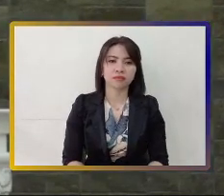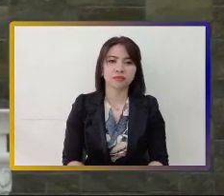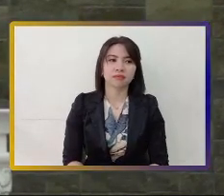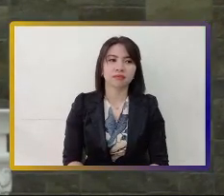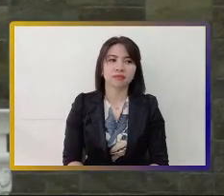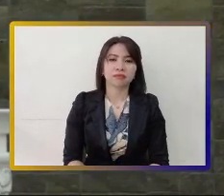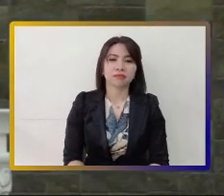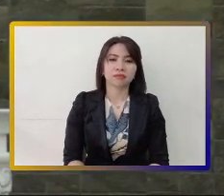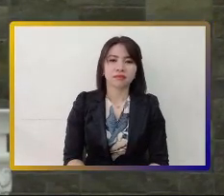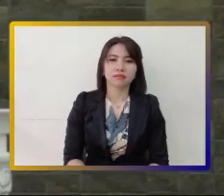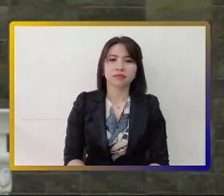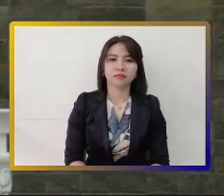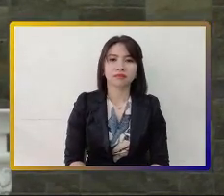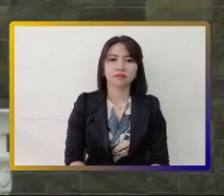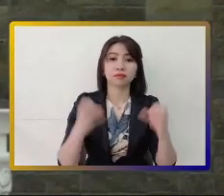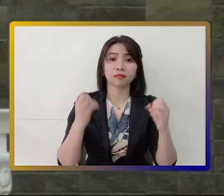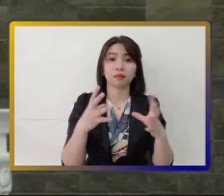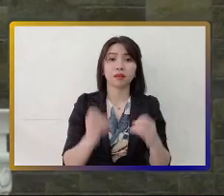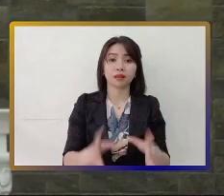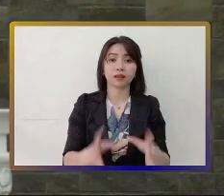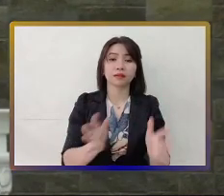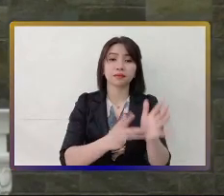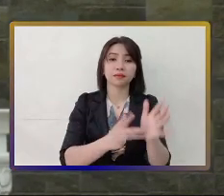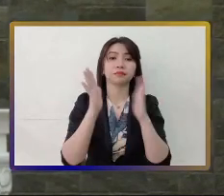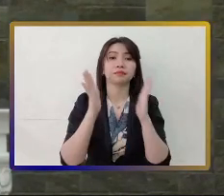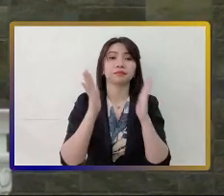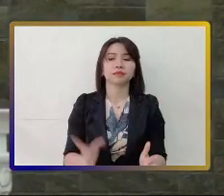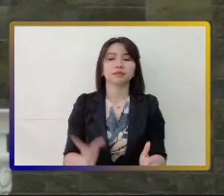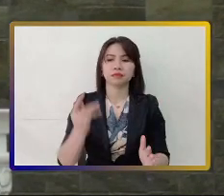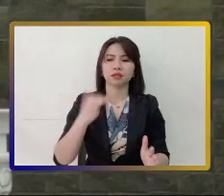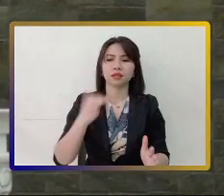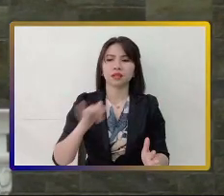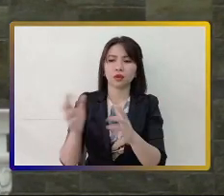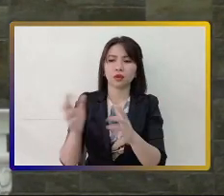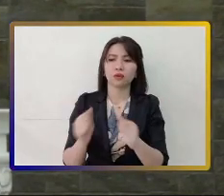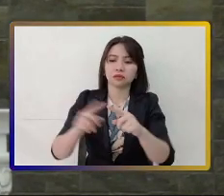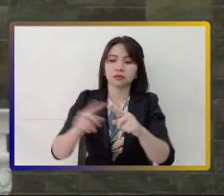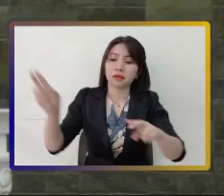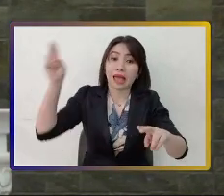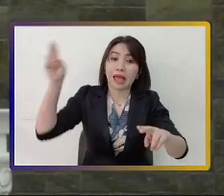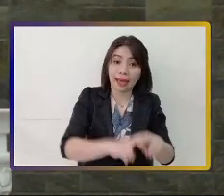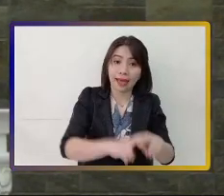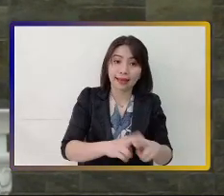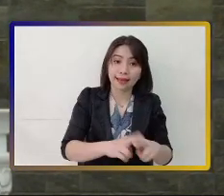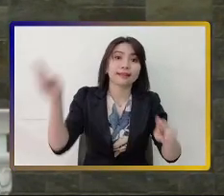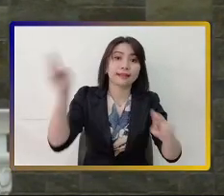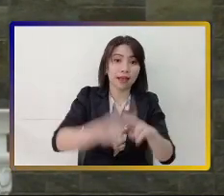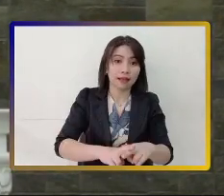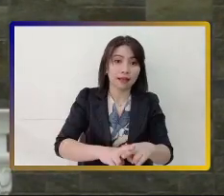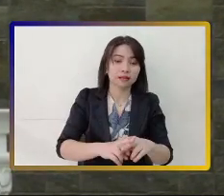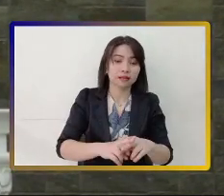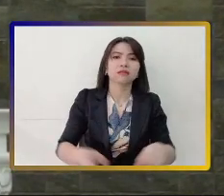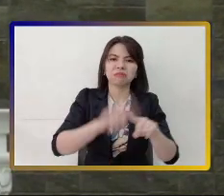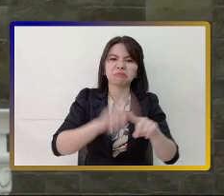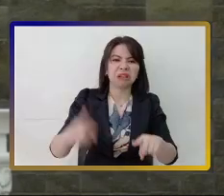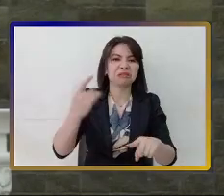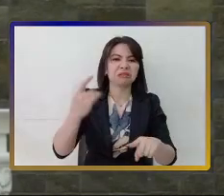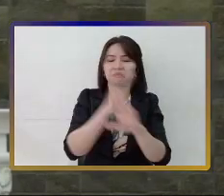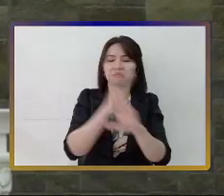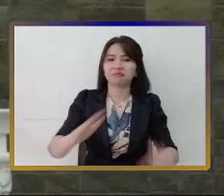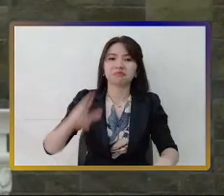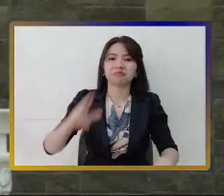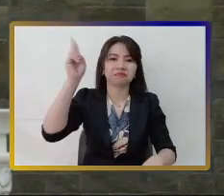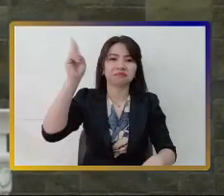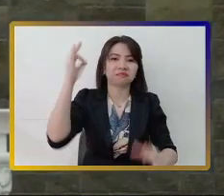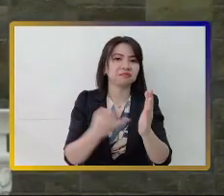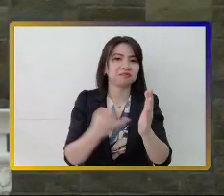ko, maraming mga Kristiyano na gusto magdagdag na magdagdag, eh hindi naman ginagamit. See that? So, they just come, mga